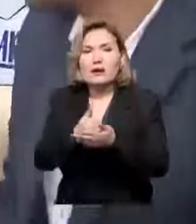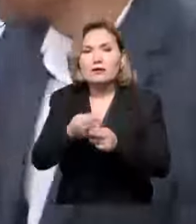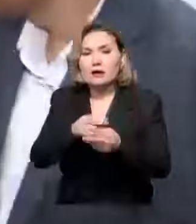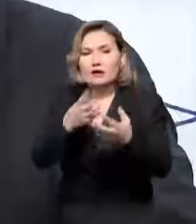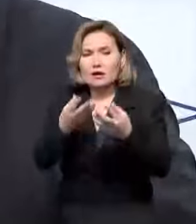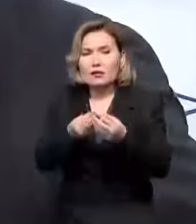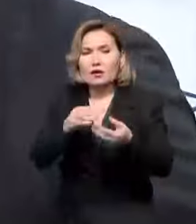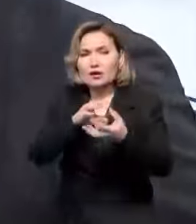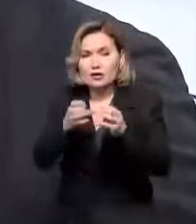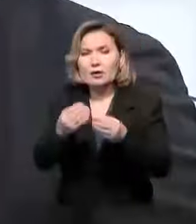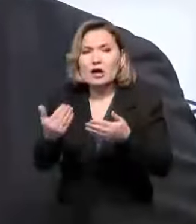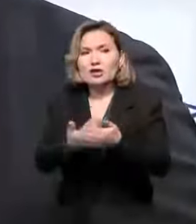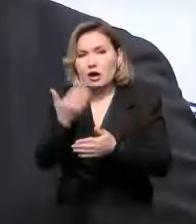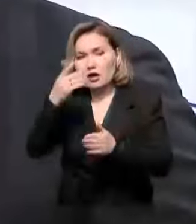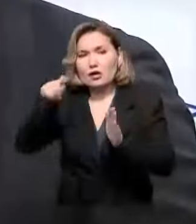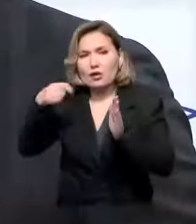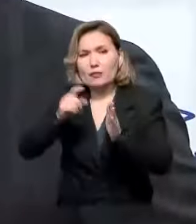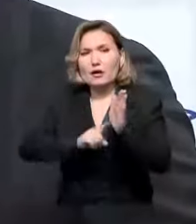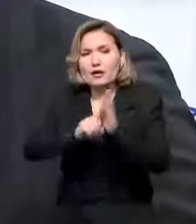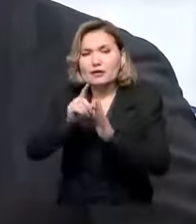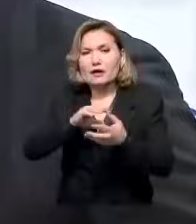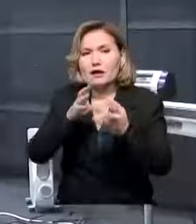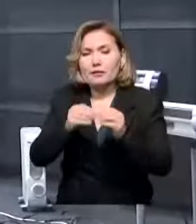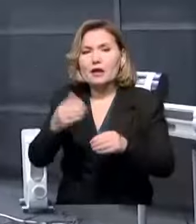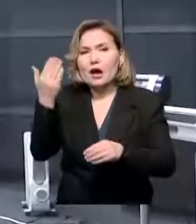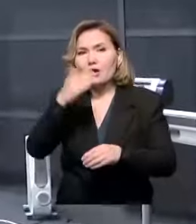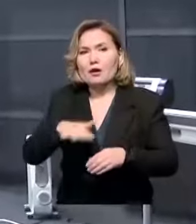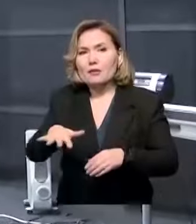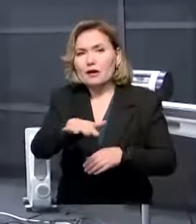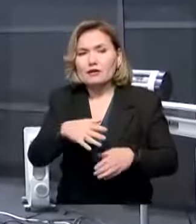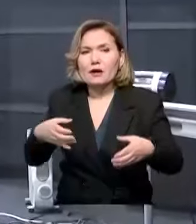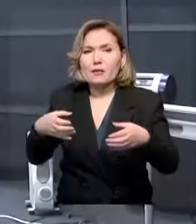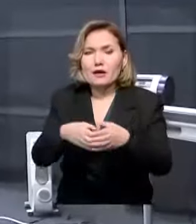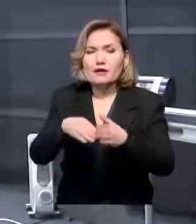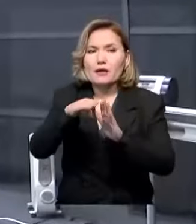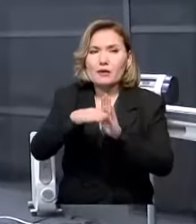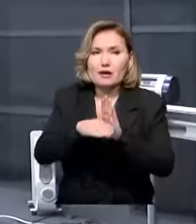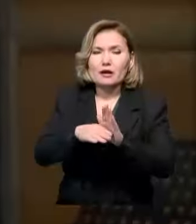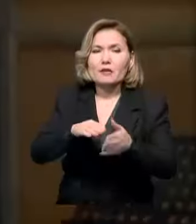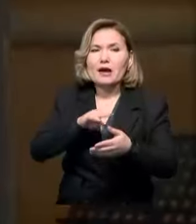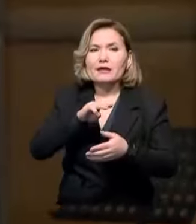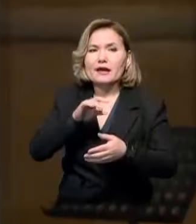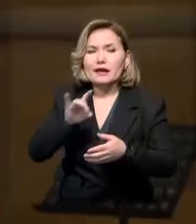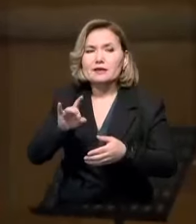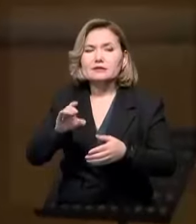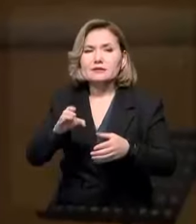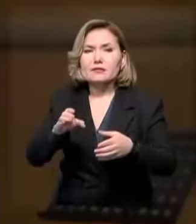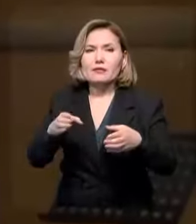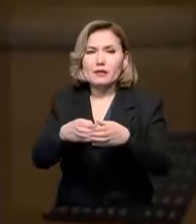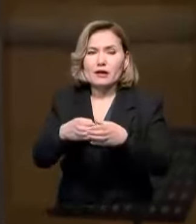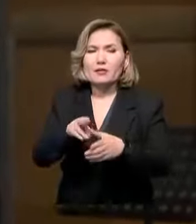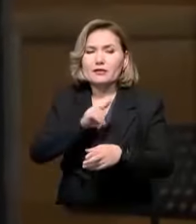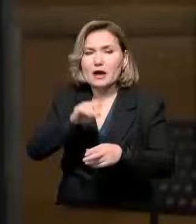әрине жаңа киножобаларды бірлесіп қолға алу. Ол үшін Кинопарк Кинеплекс Сеатрс базасындағы Тайгер Фильмс продюсерлік компаниясы